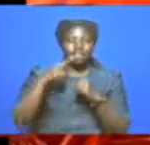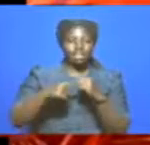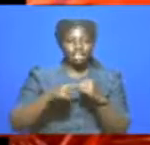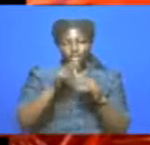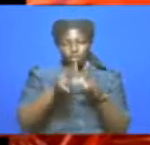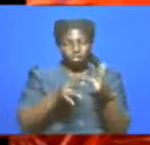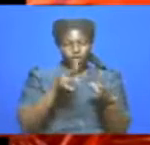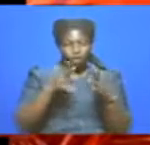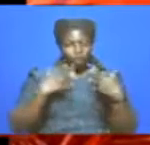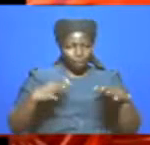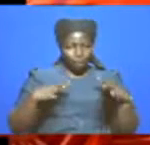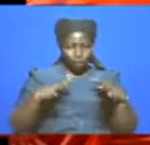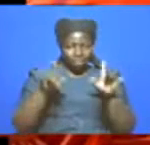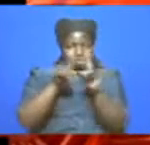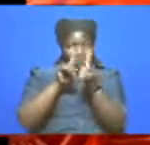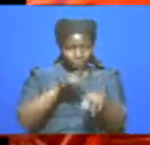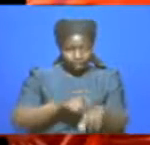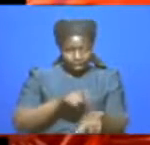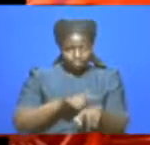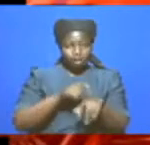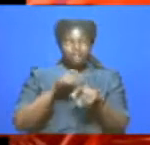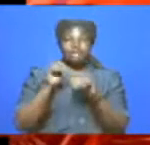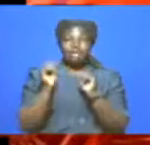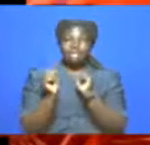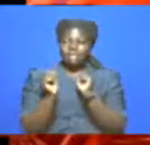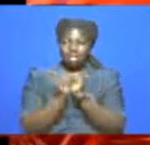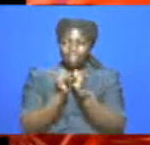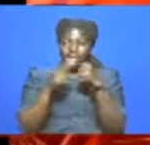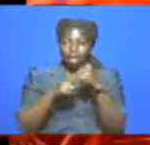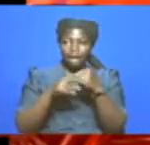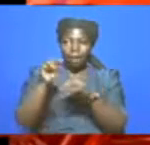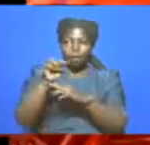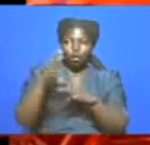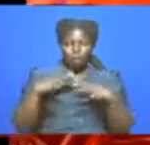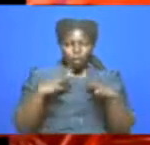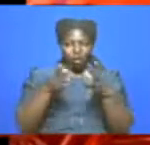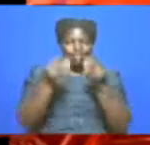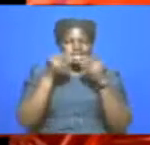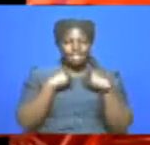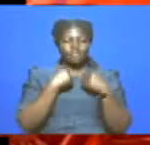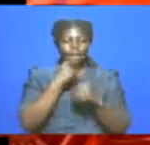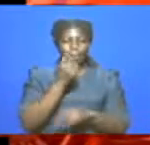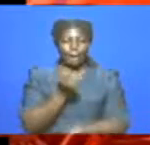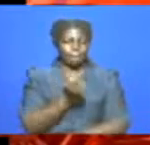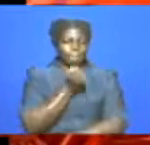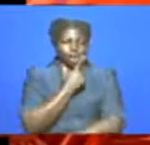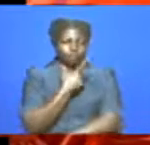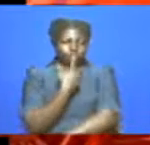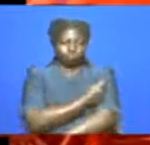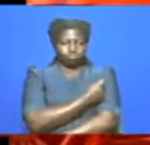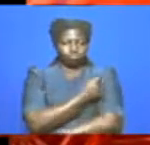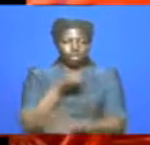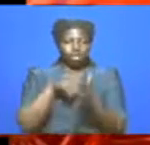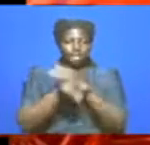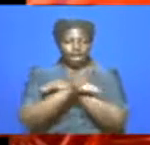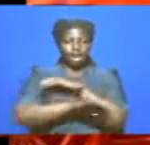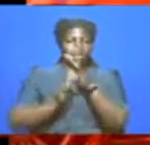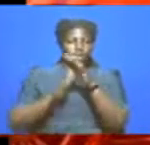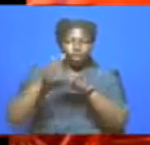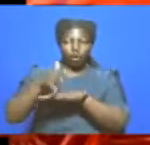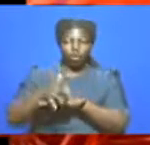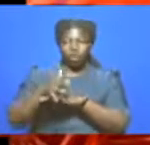5,644. Wakati huo huo, watu milioni 17 wamepata chanjo humu nchini. Kimataifa, zaidi ya watu milioni